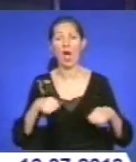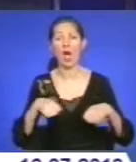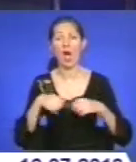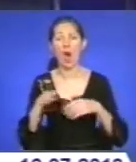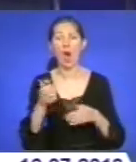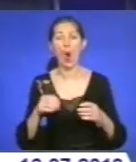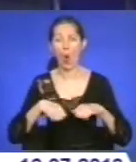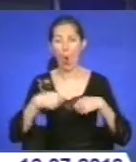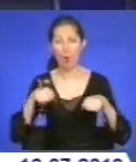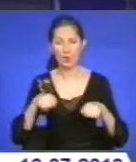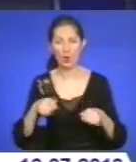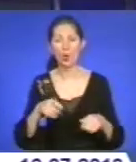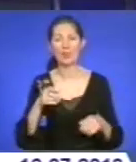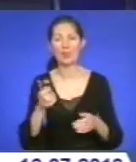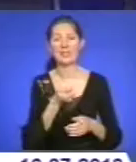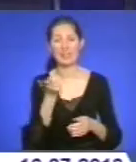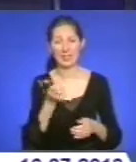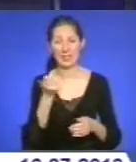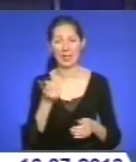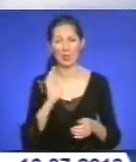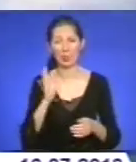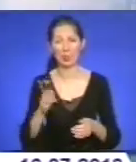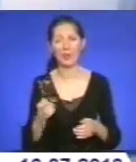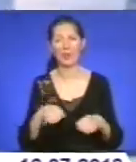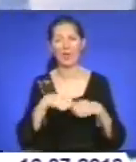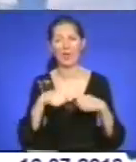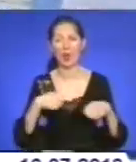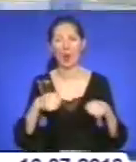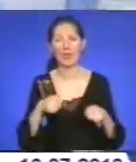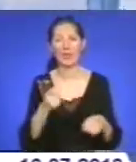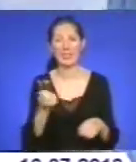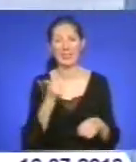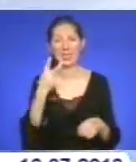обсяг експорту – 27 мільйонів тонн.